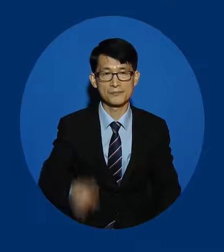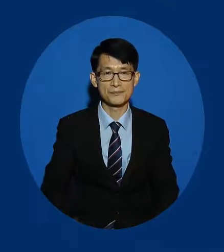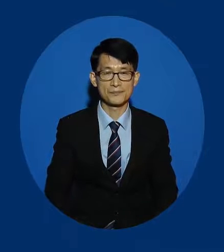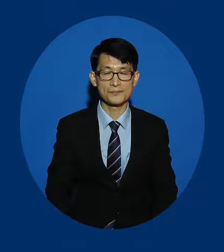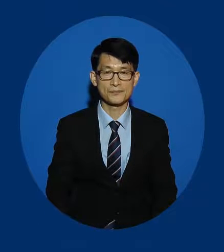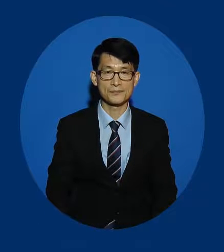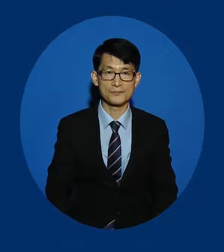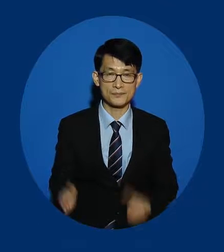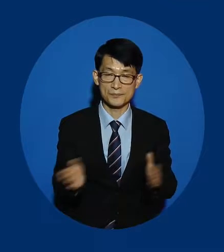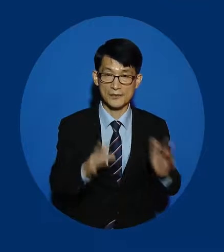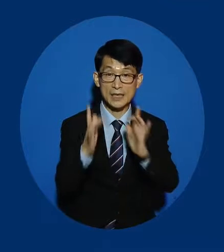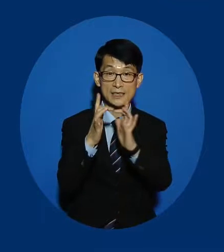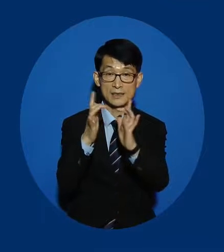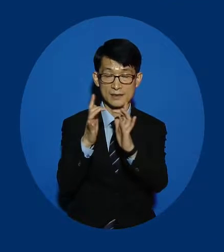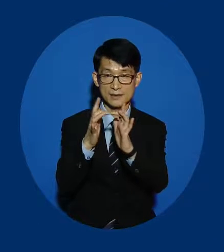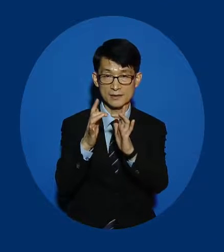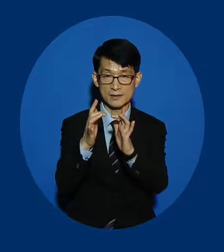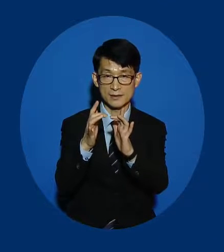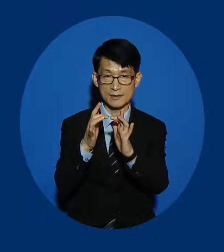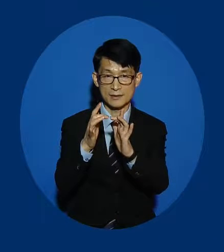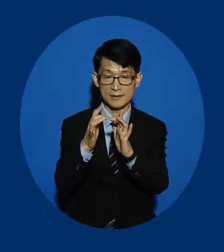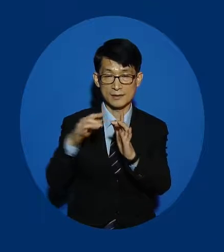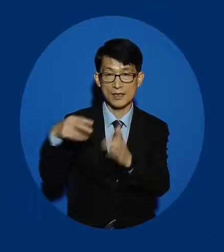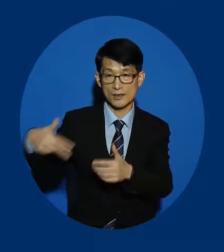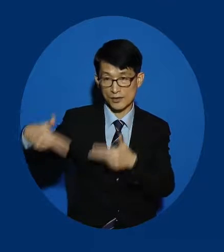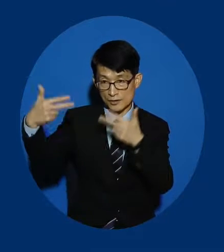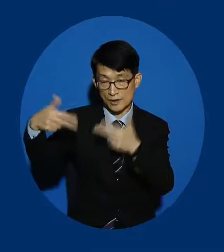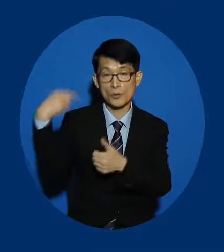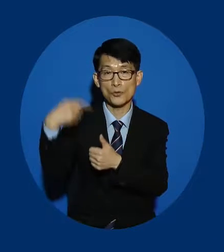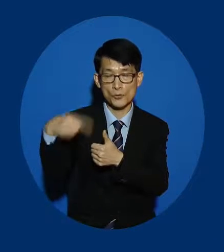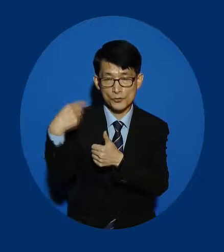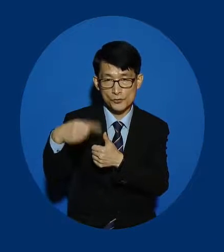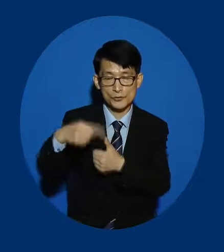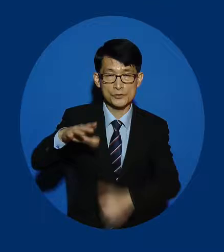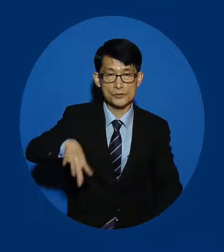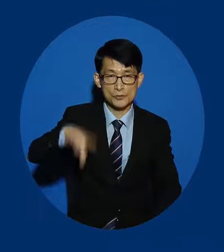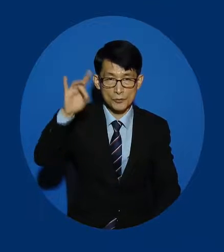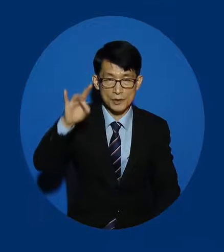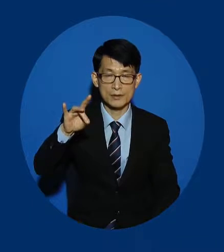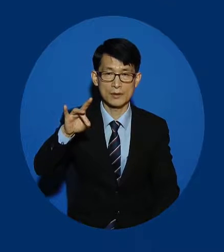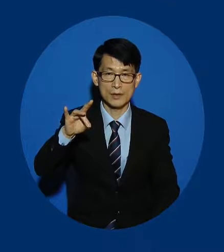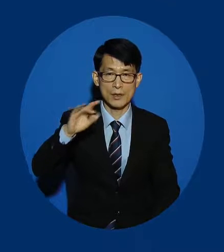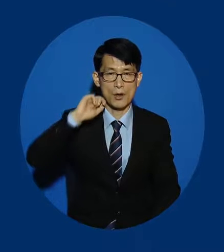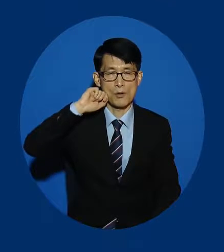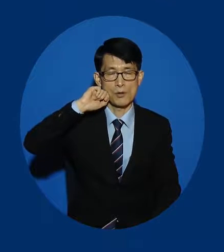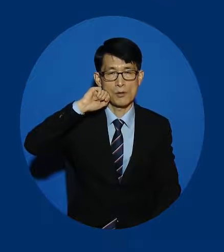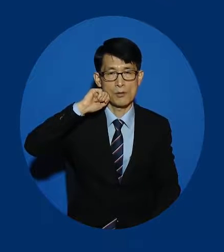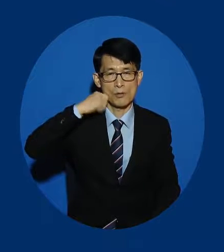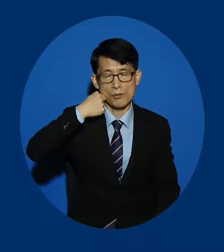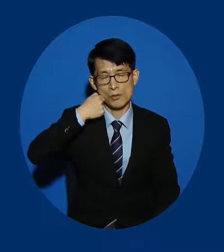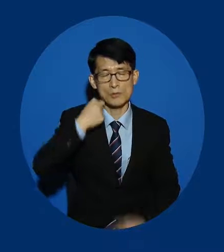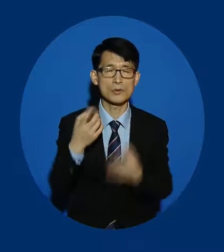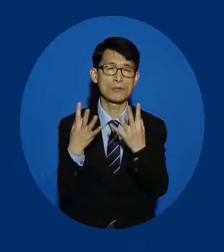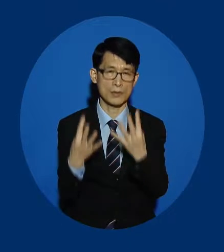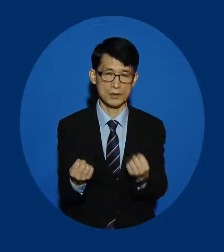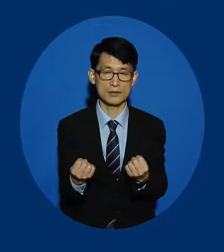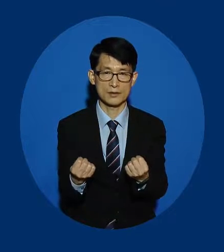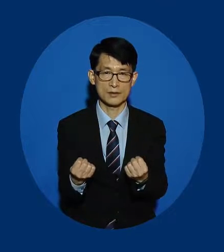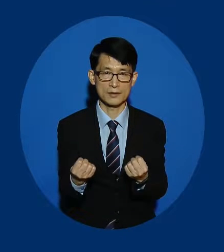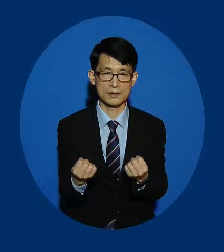아까 온라인 교육 얘기했지만 온라인 교육에 처음에 굉장히 많은 어려움을 겪었습니다.